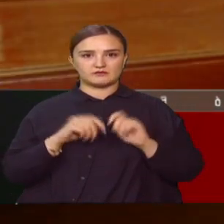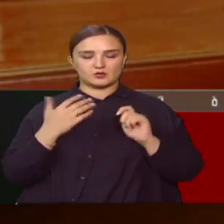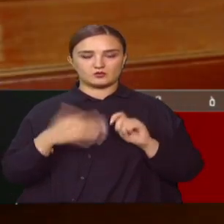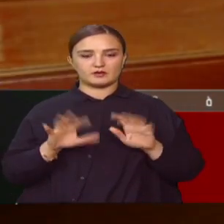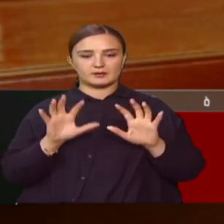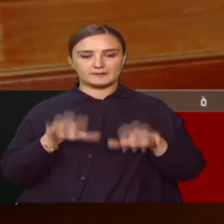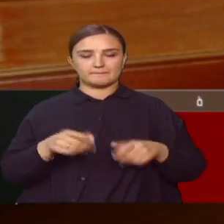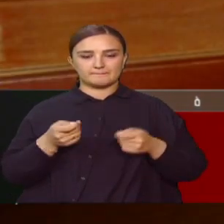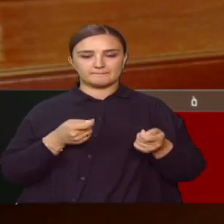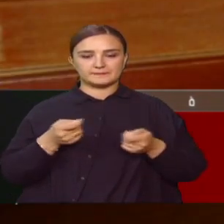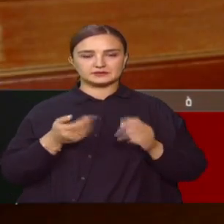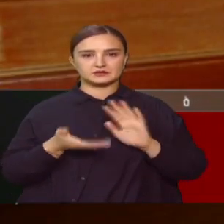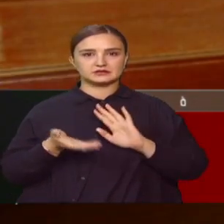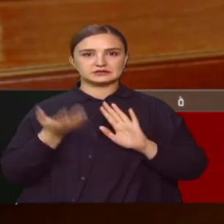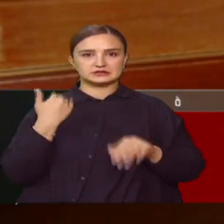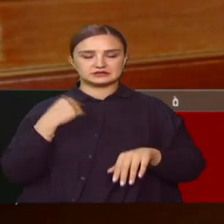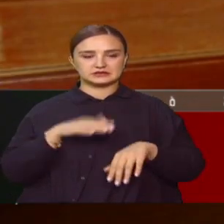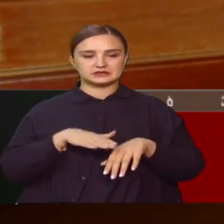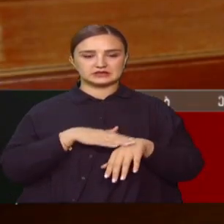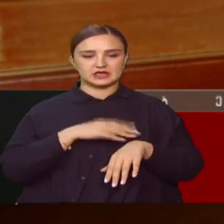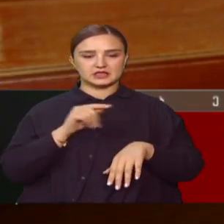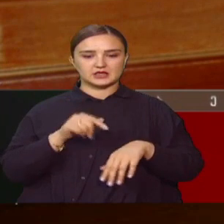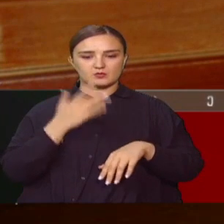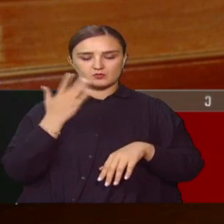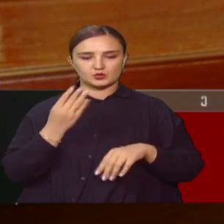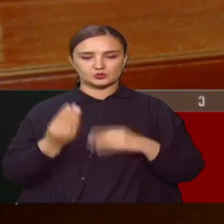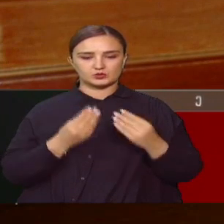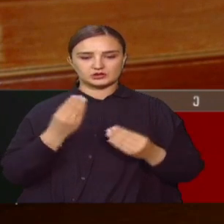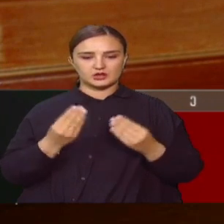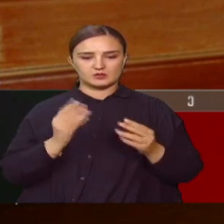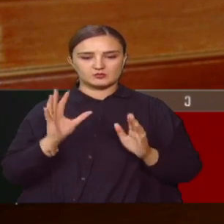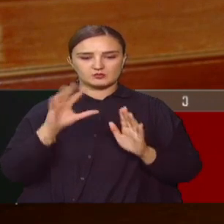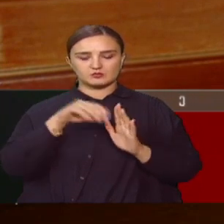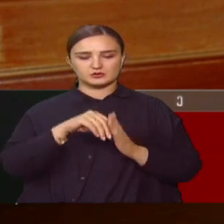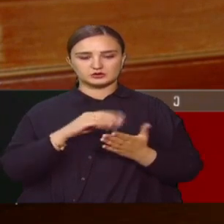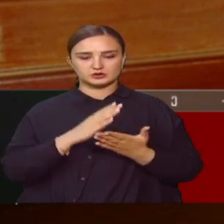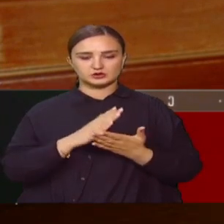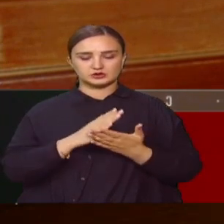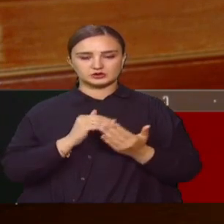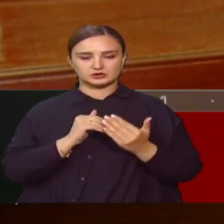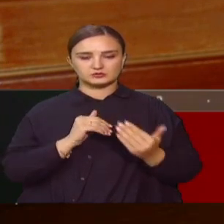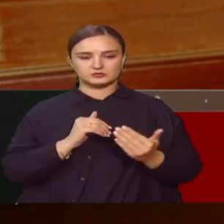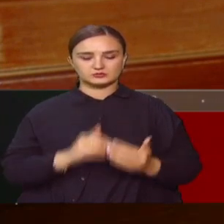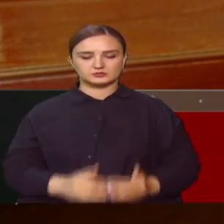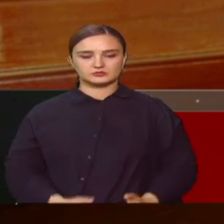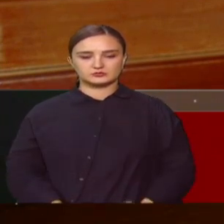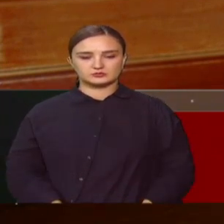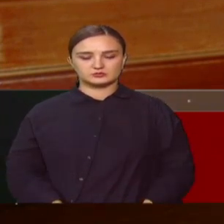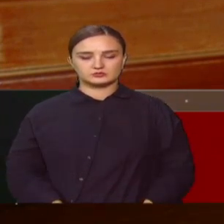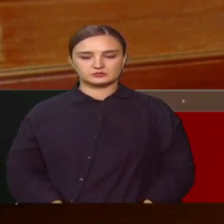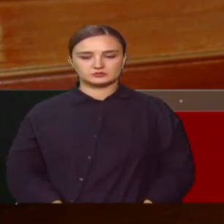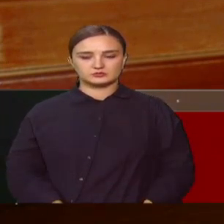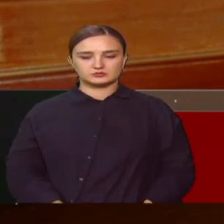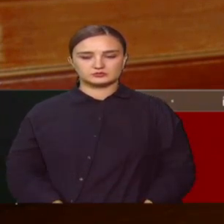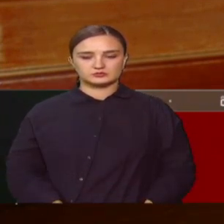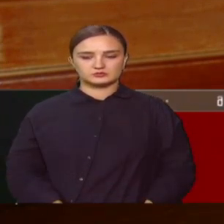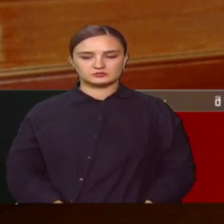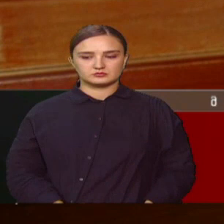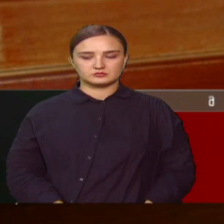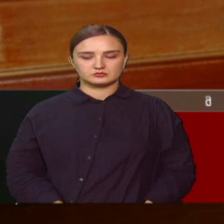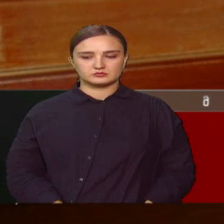Prezidenti დიდი ხანია ამ პოლიტიკური თამაშის ნაწილი გახდა. აი ამ სპეკულაციების ნაწილი გახდა. Da, prezidenti,